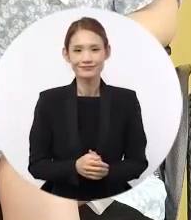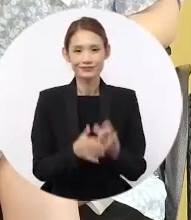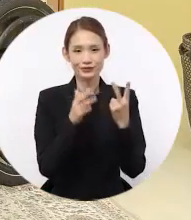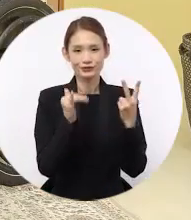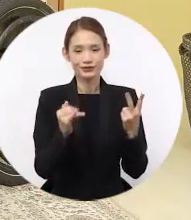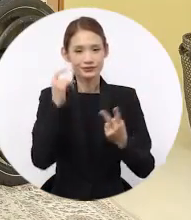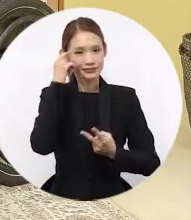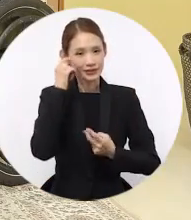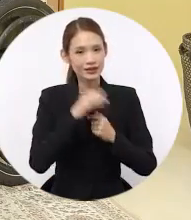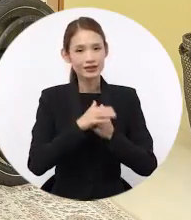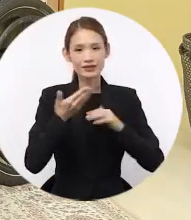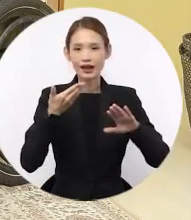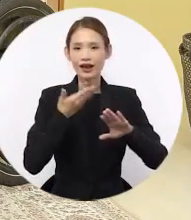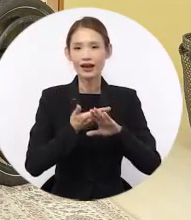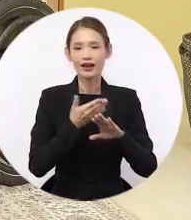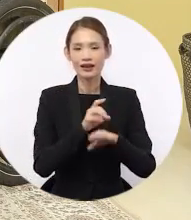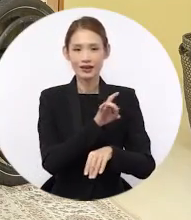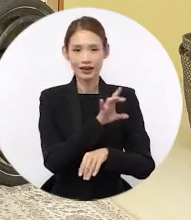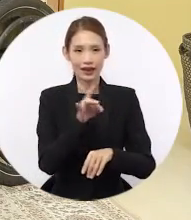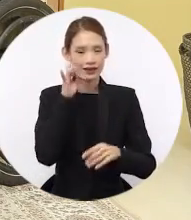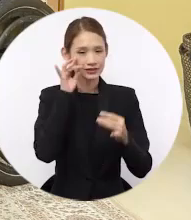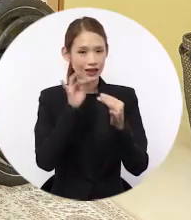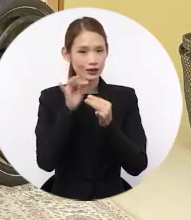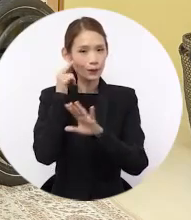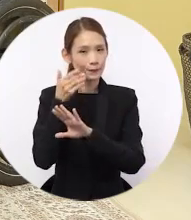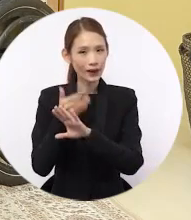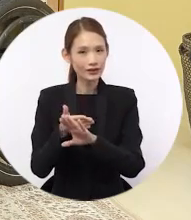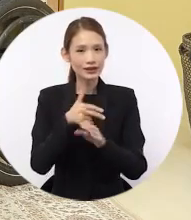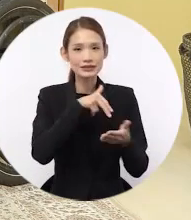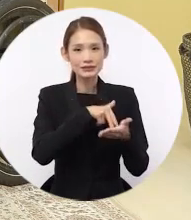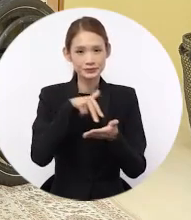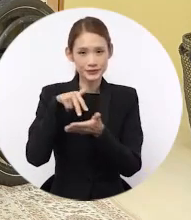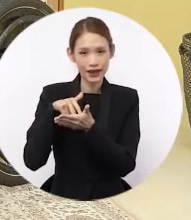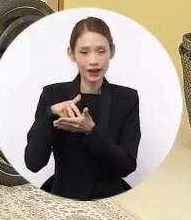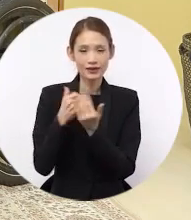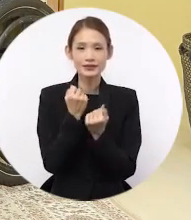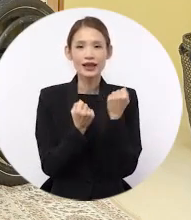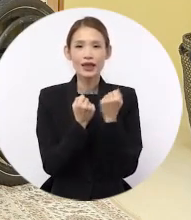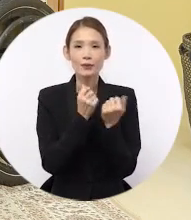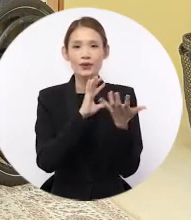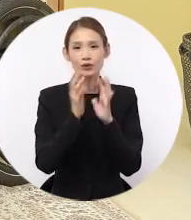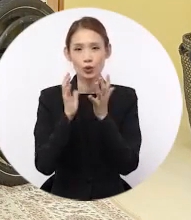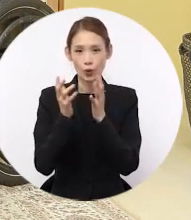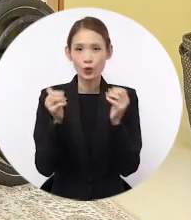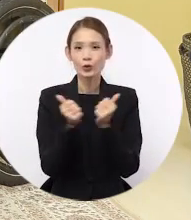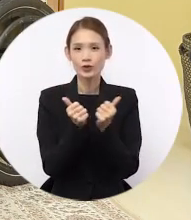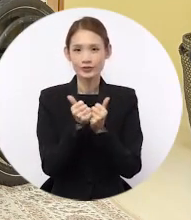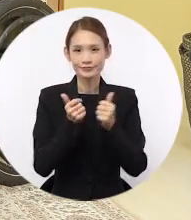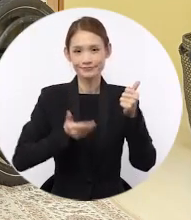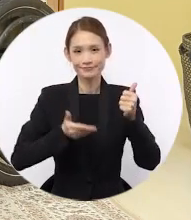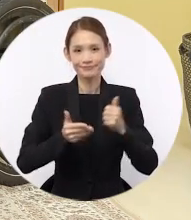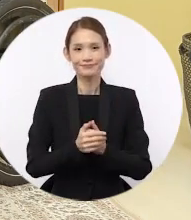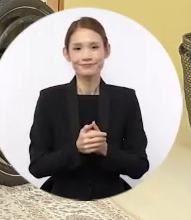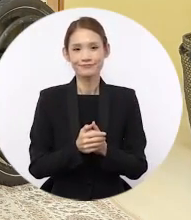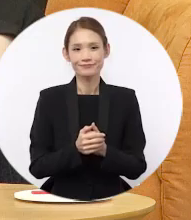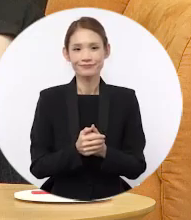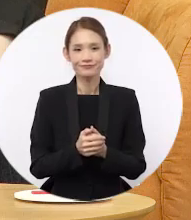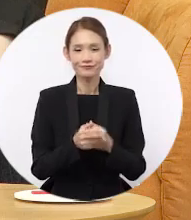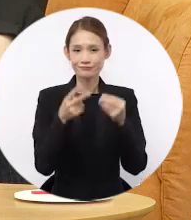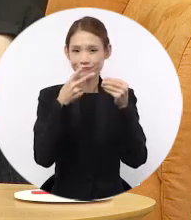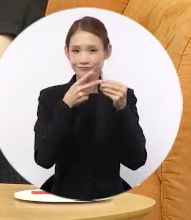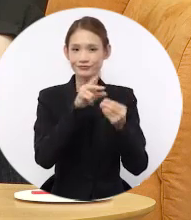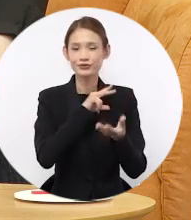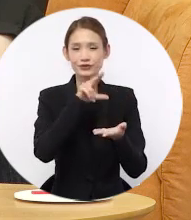되겠습니다. 두 사람의 의견이 갈리면 각각 찬성과 반대 그 입장을 대변해서 토론을 해주시면 되겠습니다.